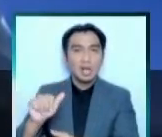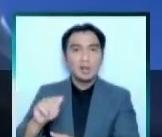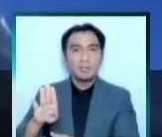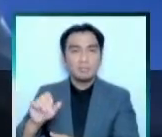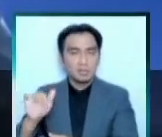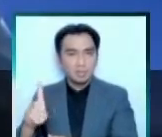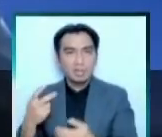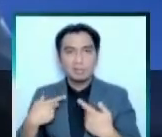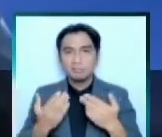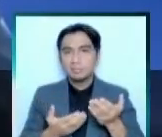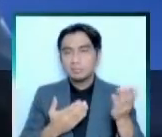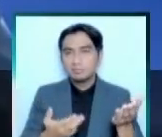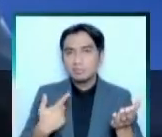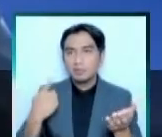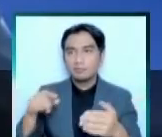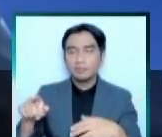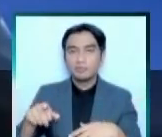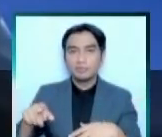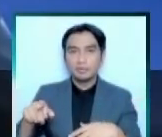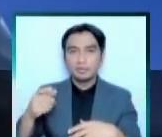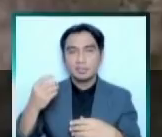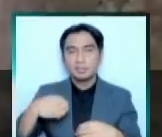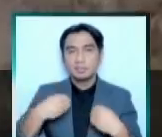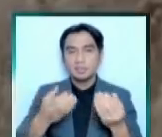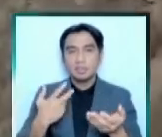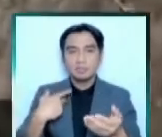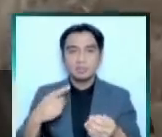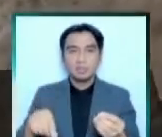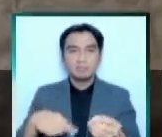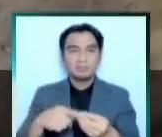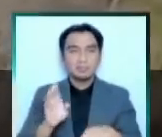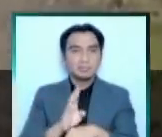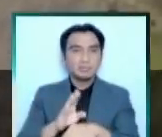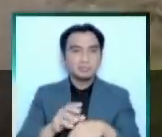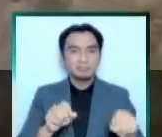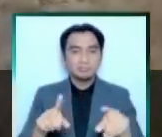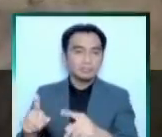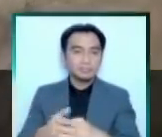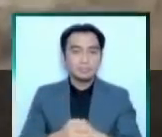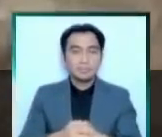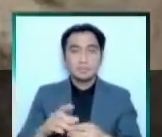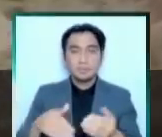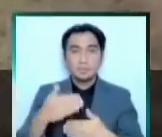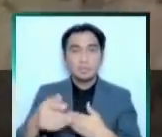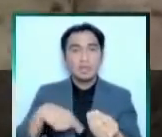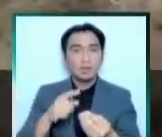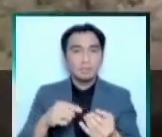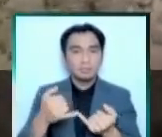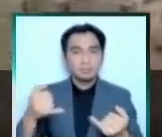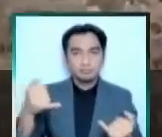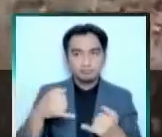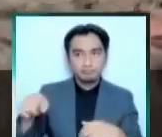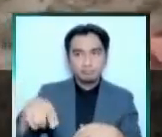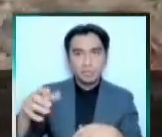port authorities, and focusing on the retail outlets. Pagdating naman sa linya ng mga komunikasyon, ang Siargao, Surigao